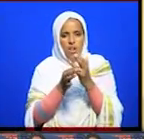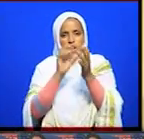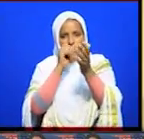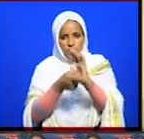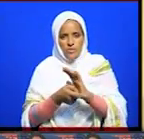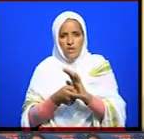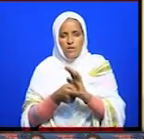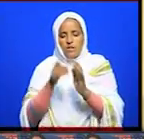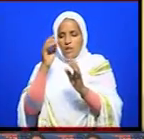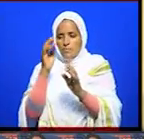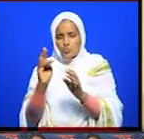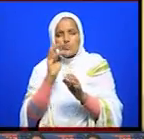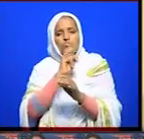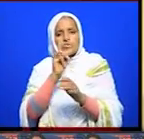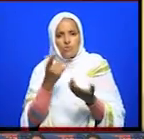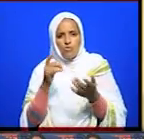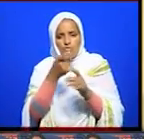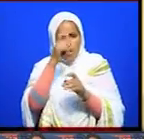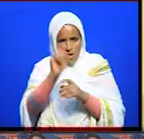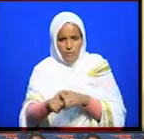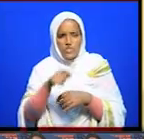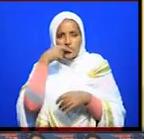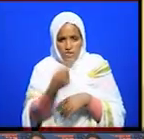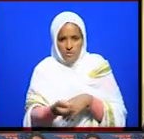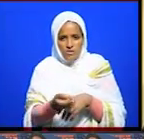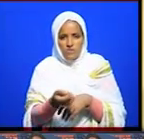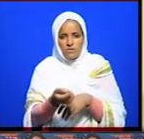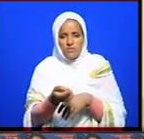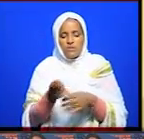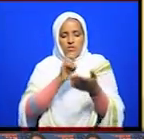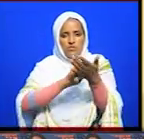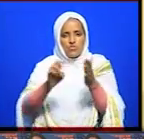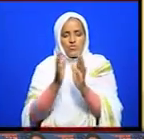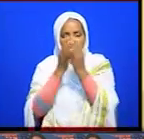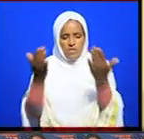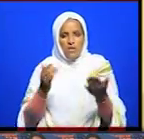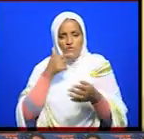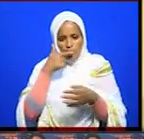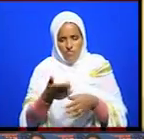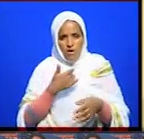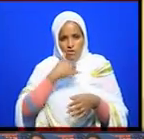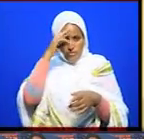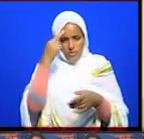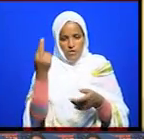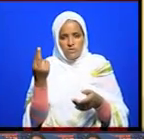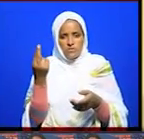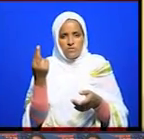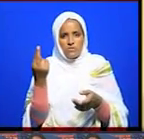ባል ለምሳሌ ለሚስቱ ምንድነው ምን መሆን አለበት ሲል ቅዱስ መጽሐፍም